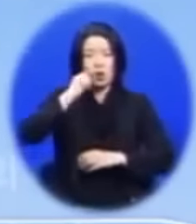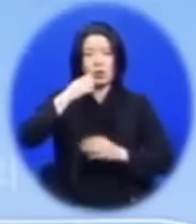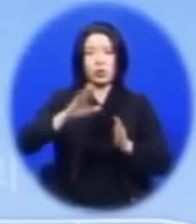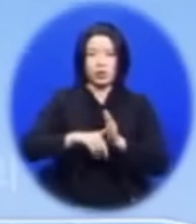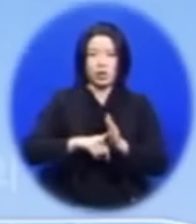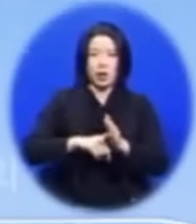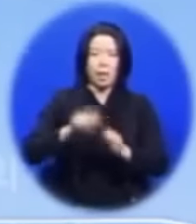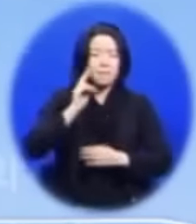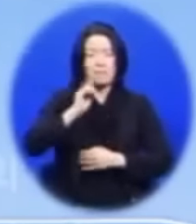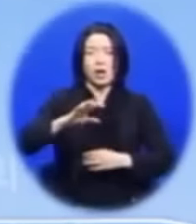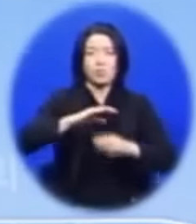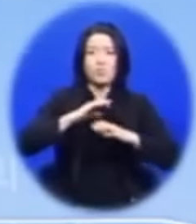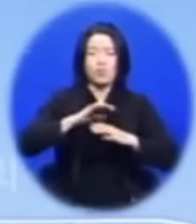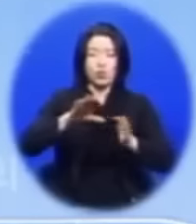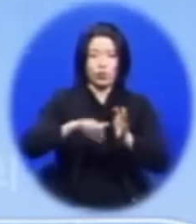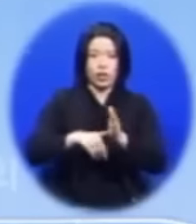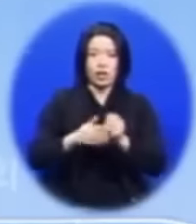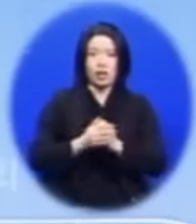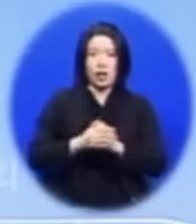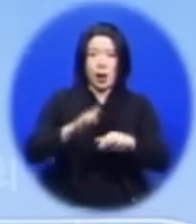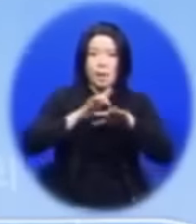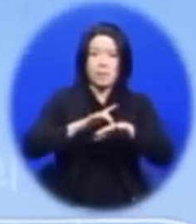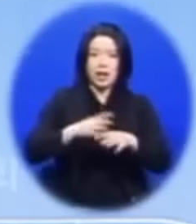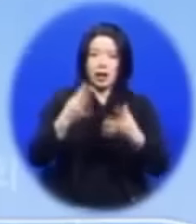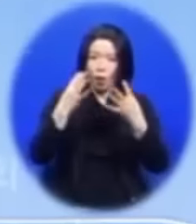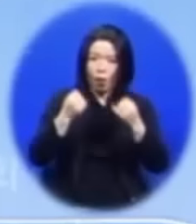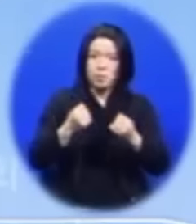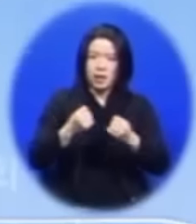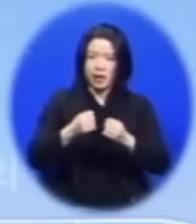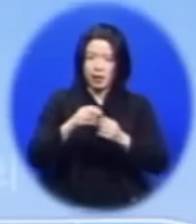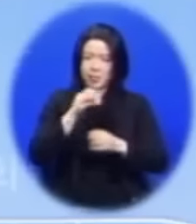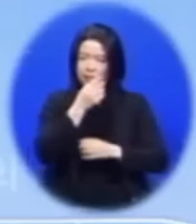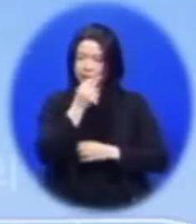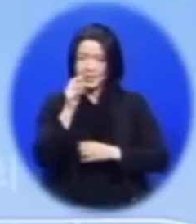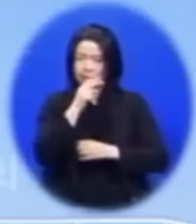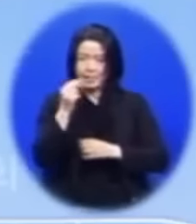무서운 때입니다 마귀가 얼마나 간교하게